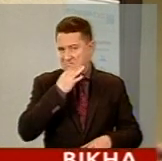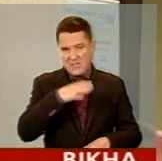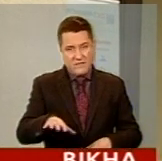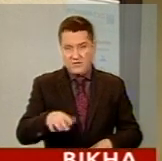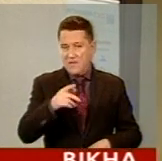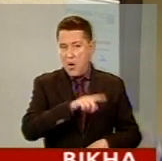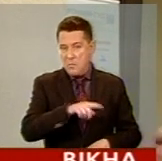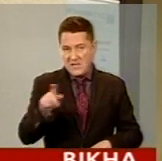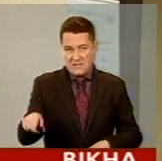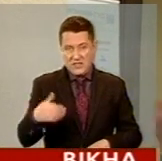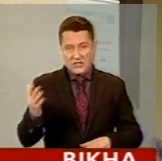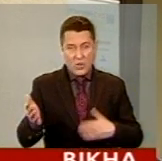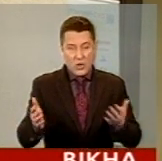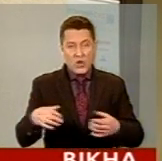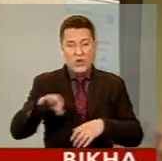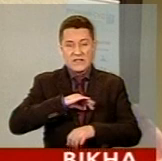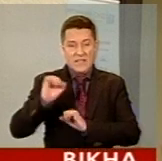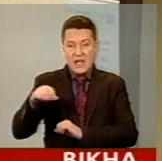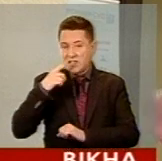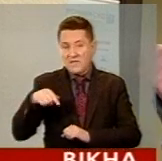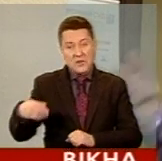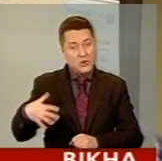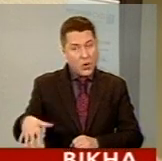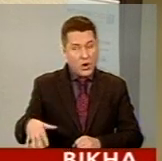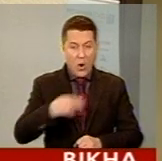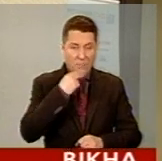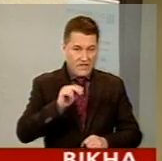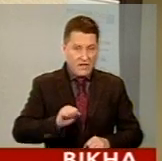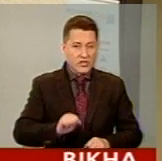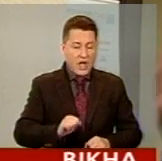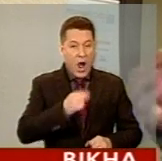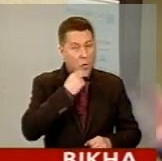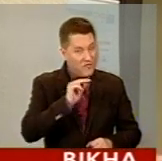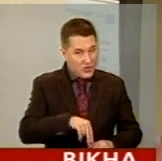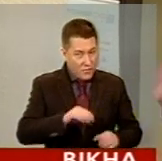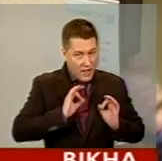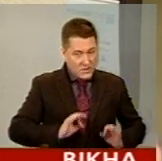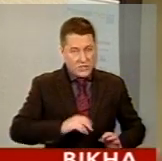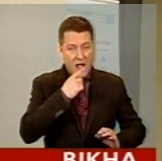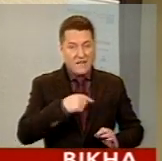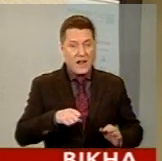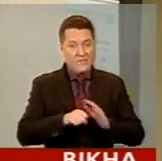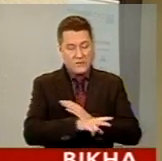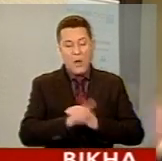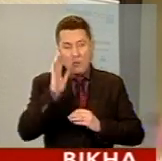обидві сторони. Захист каже, це задорого, обвинувачення може втікти. Тож і ті хочуть